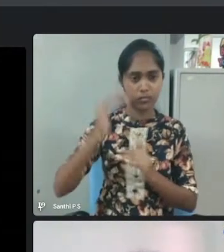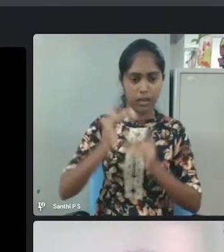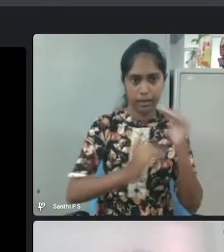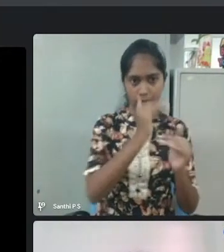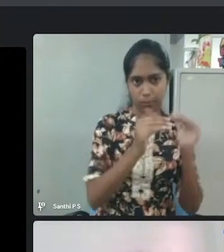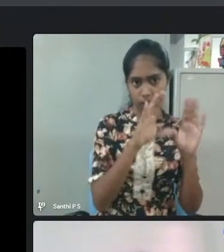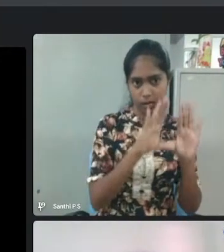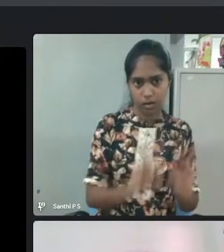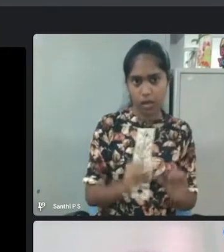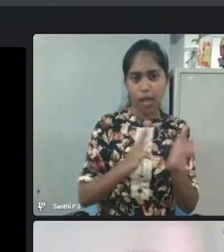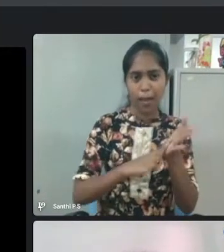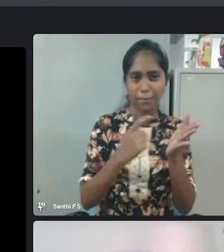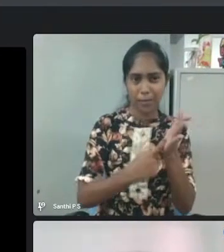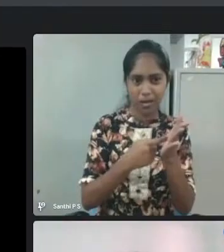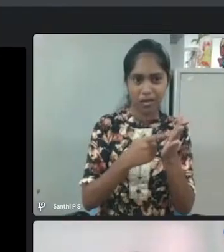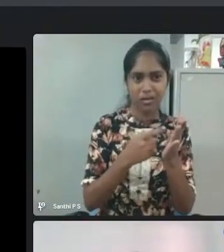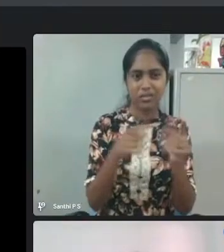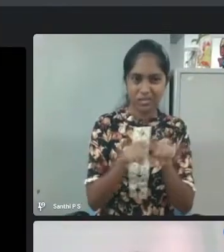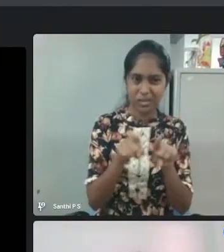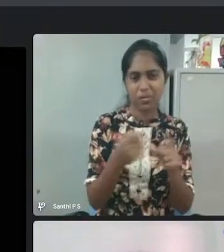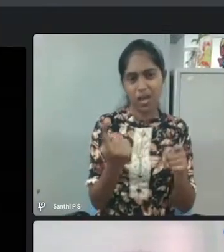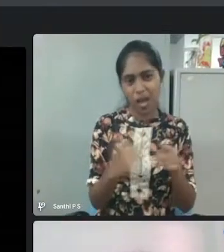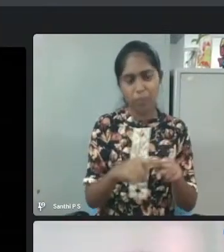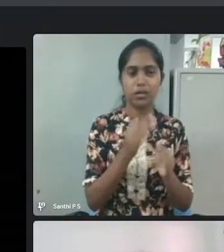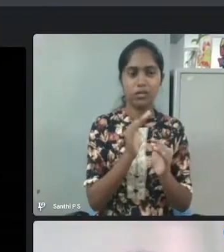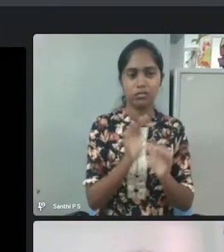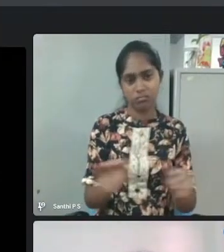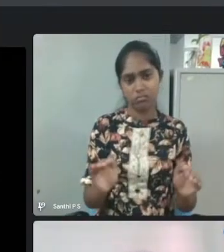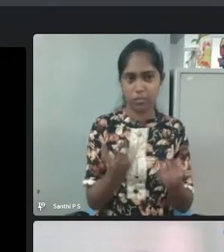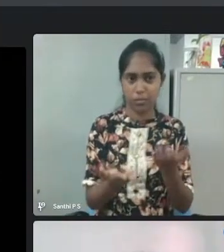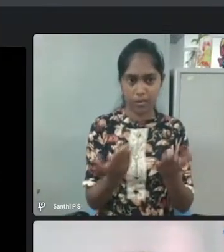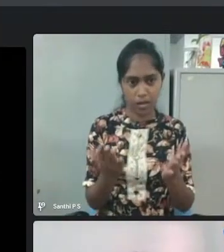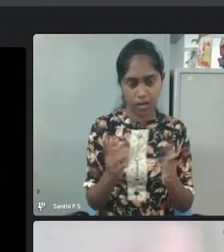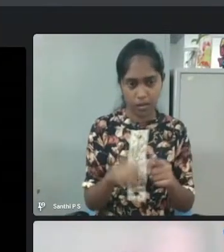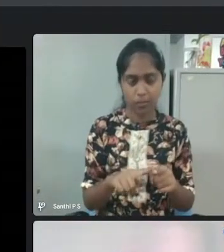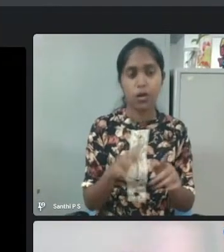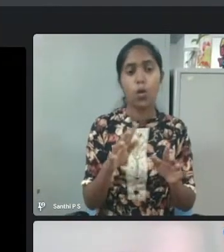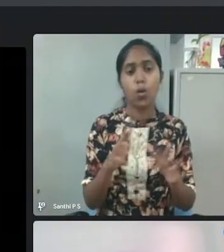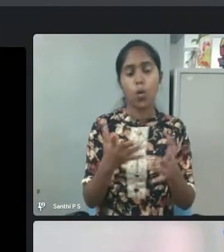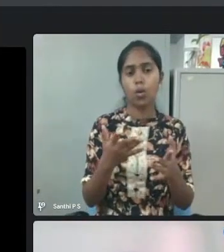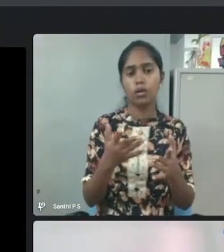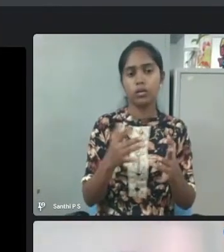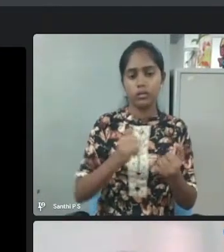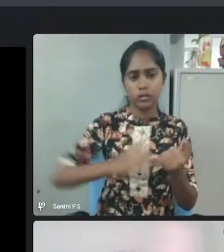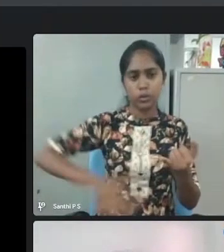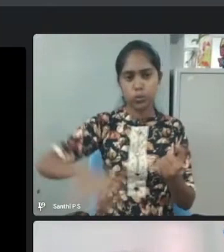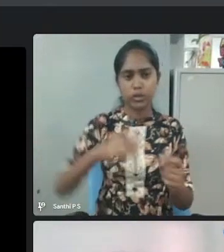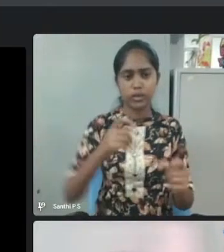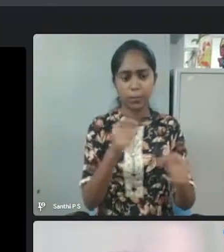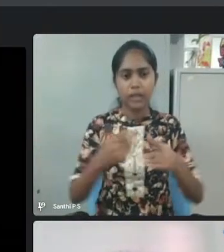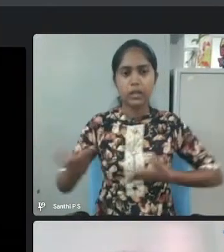കുറവുള്ള കുട്ടികളുണ്ടാവാം, അതല്ലെങ്കിൽ മറ്റ് അവസരോചിതമായ പെരുമാറ്റത്തിനുള്ള കുറവുകൾ ഉണ്ടാകാം. അങ്ങനെ